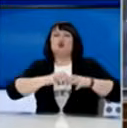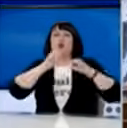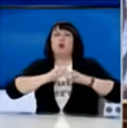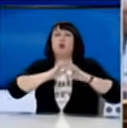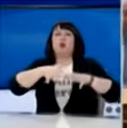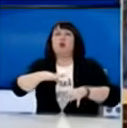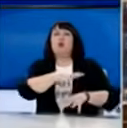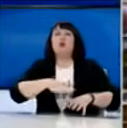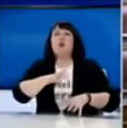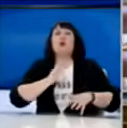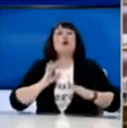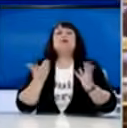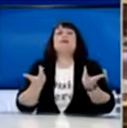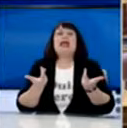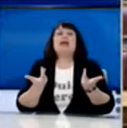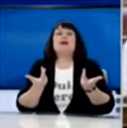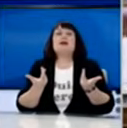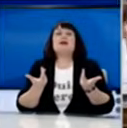τα χρήματα αυτά?